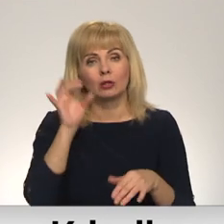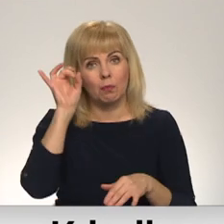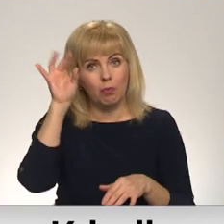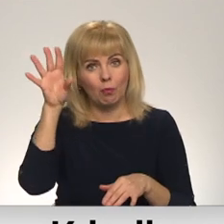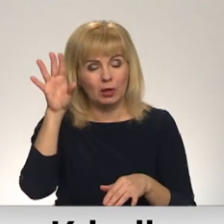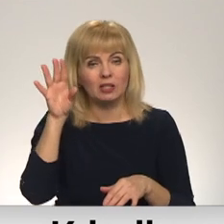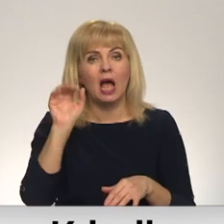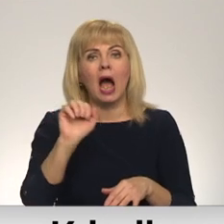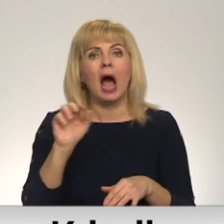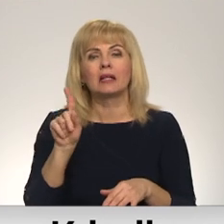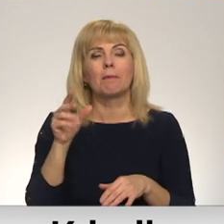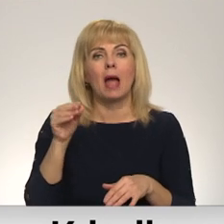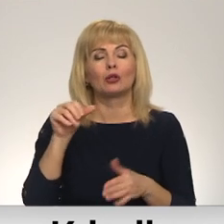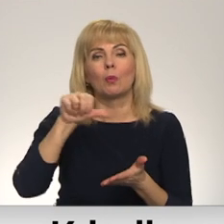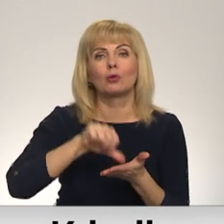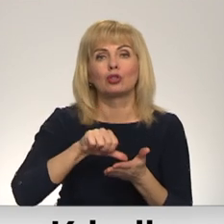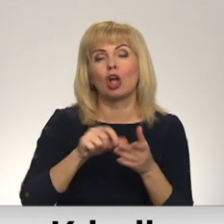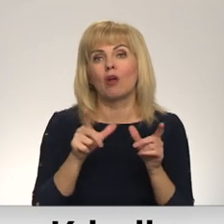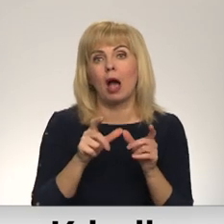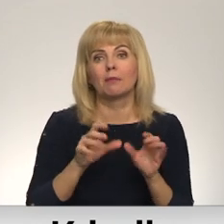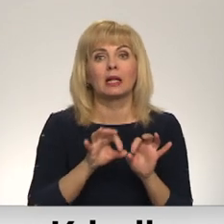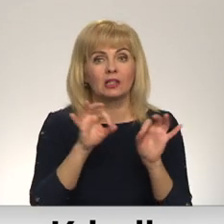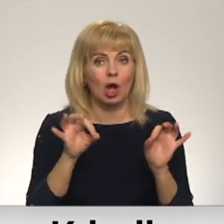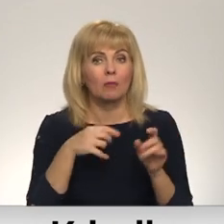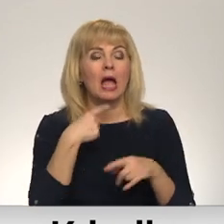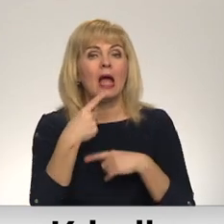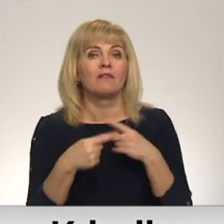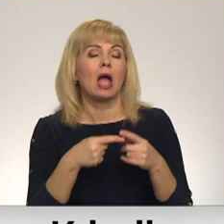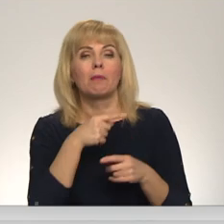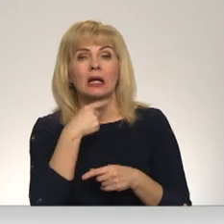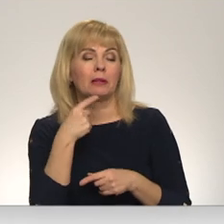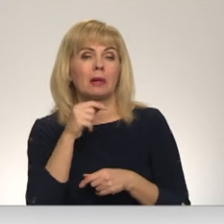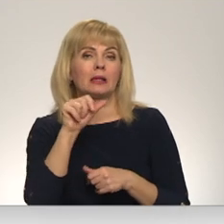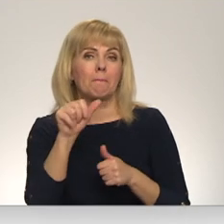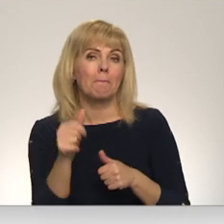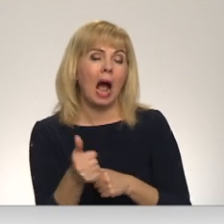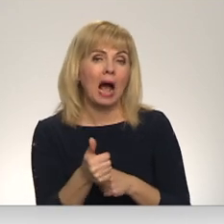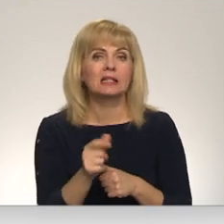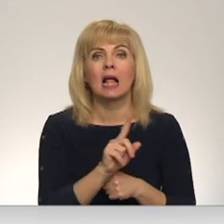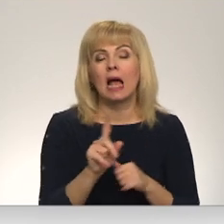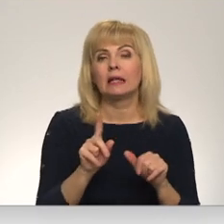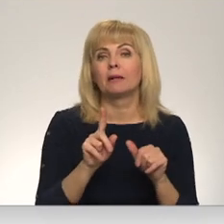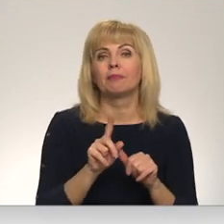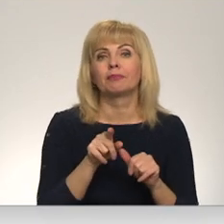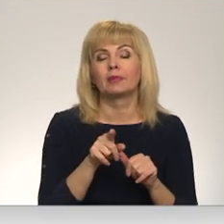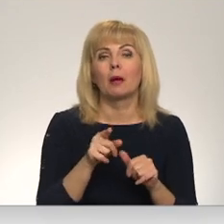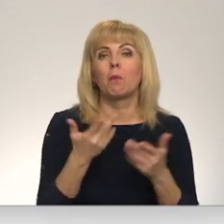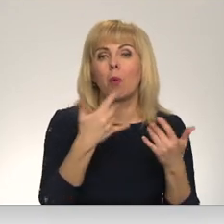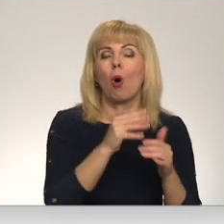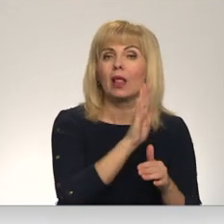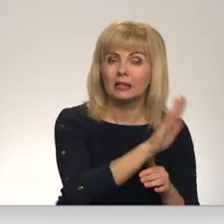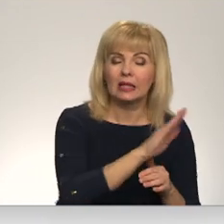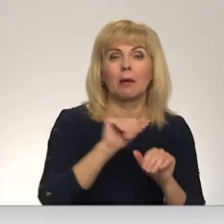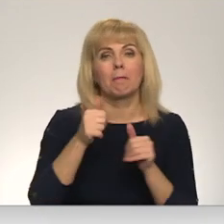Annas Ņitrepko uzstāšanās aprīļa sākumā. Es vienmēr gribētu, ka māksla ir māksla un politika ir